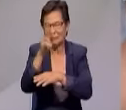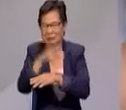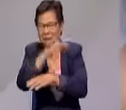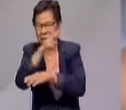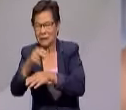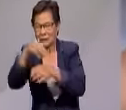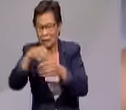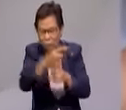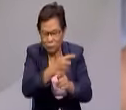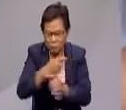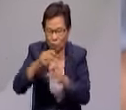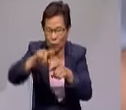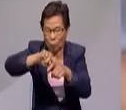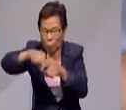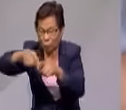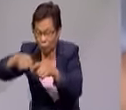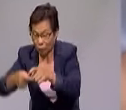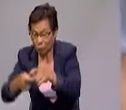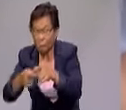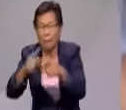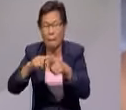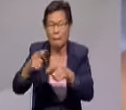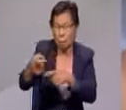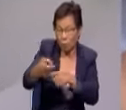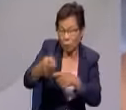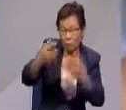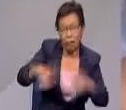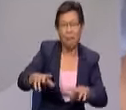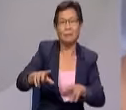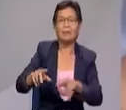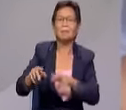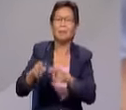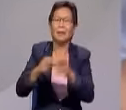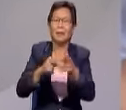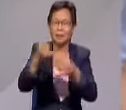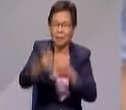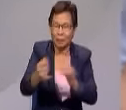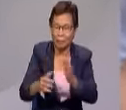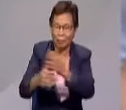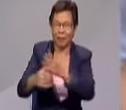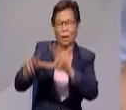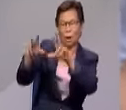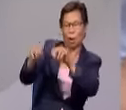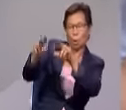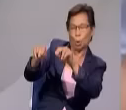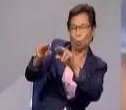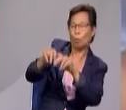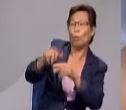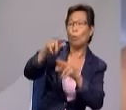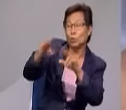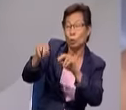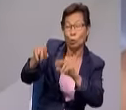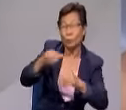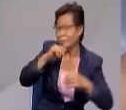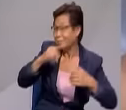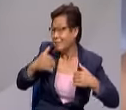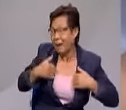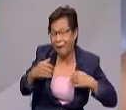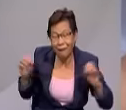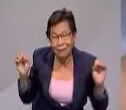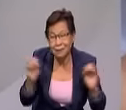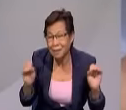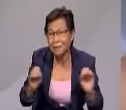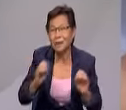dalam peternakan udang. Namun ia telah dinafikan oleh Jabatan Perikanan Malaysia bahawa tidak terdapat